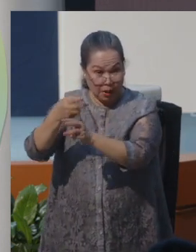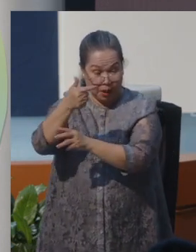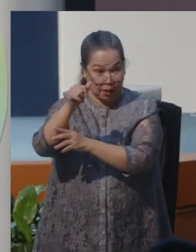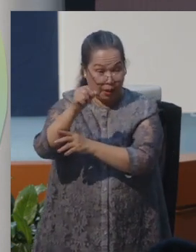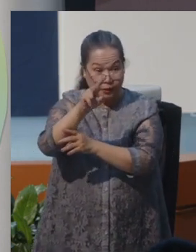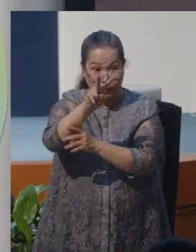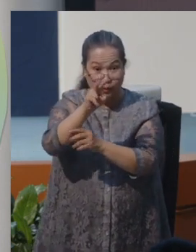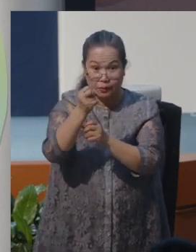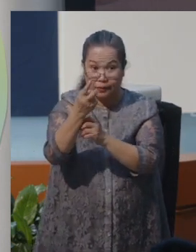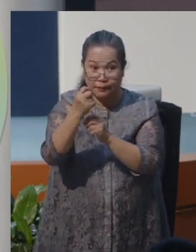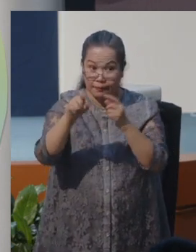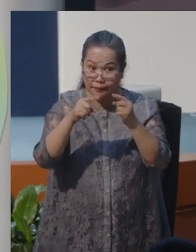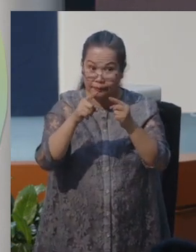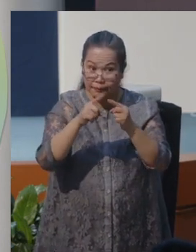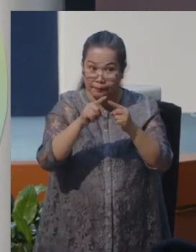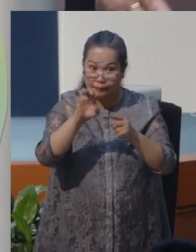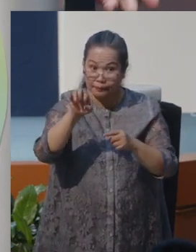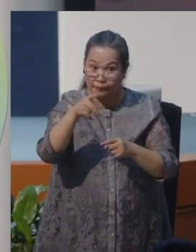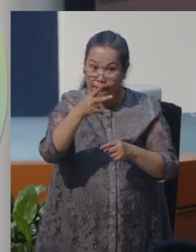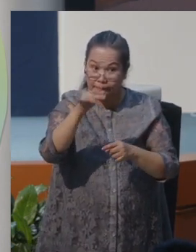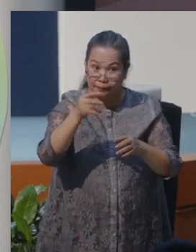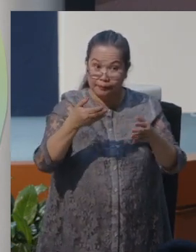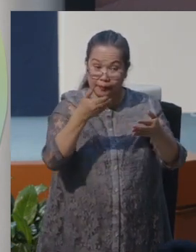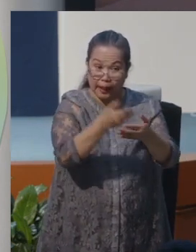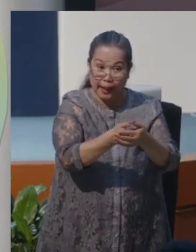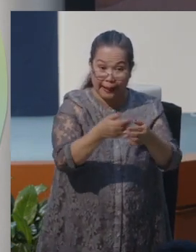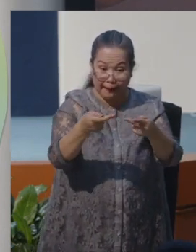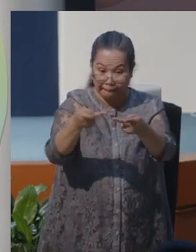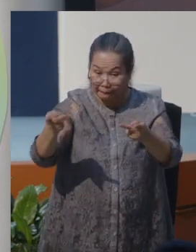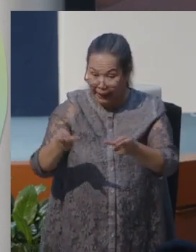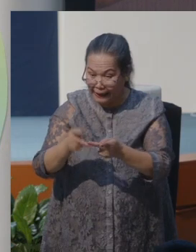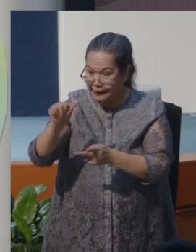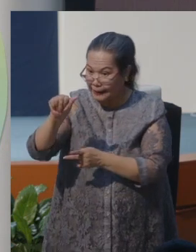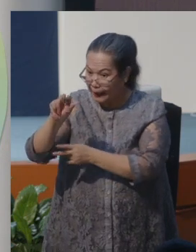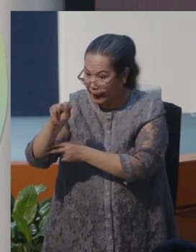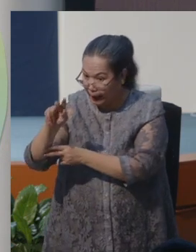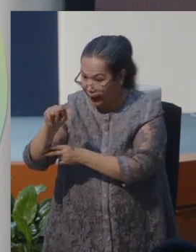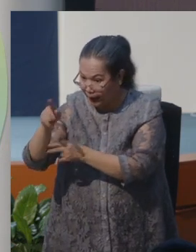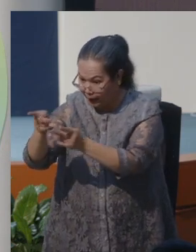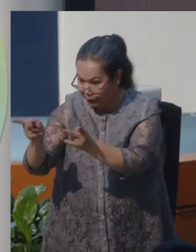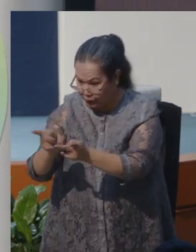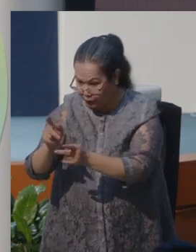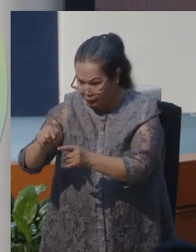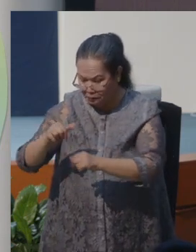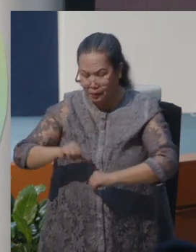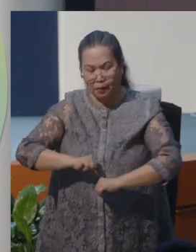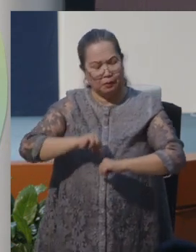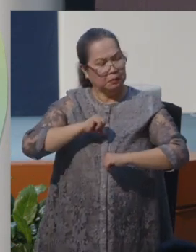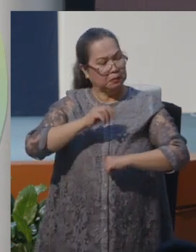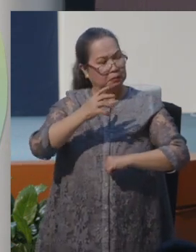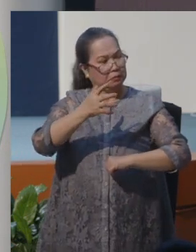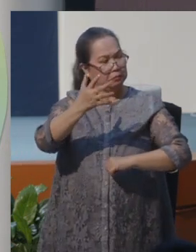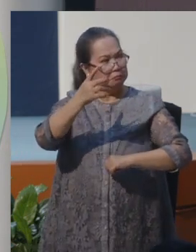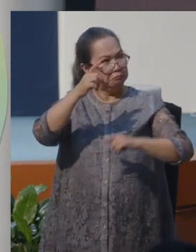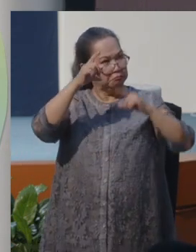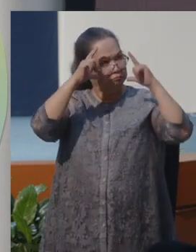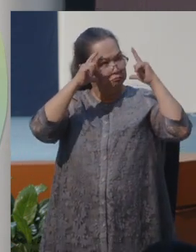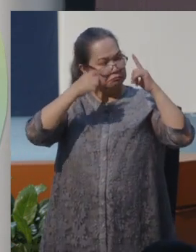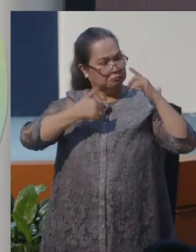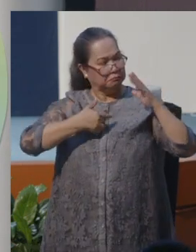2:11, "But when Cephas came to Antioch," sabi ni Pablo, "I opposed him to his face because he stood